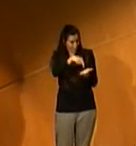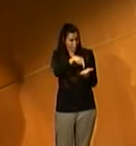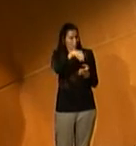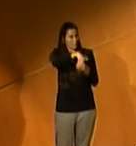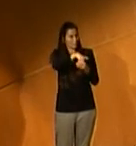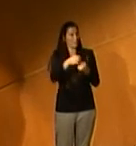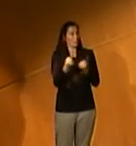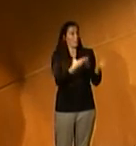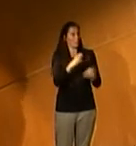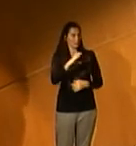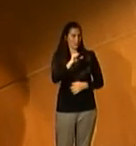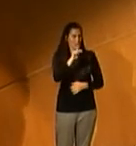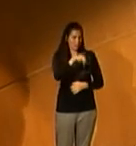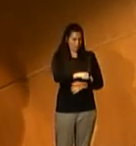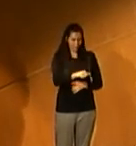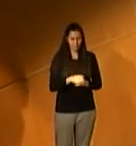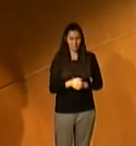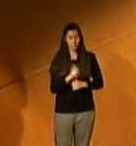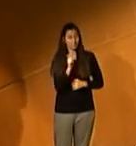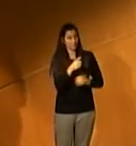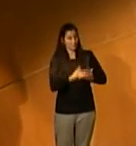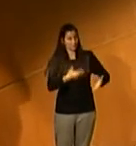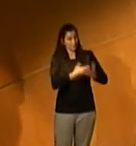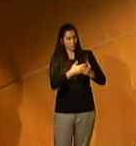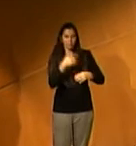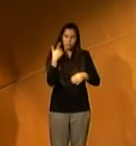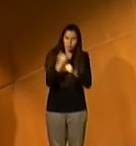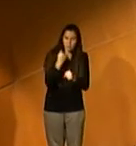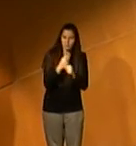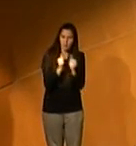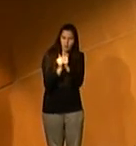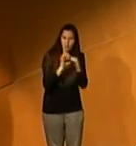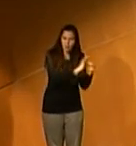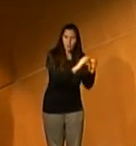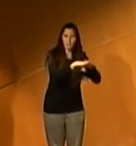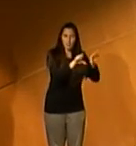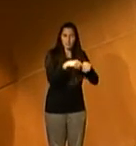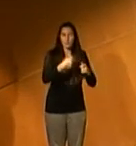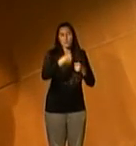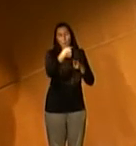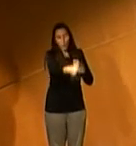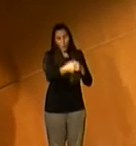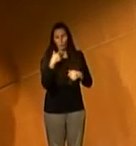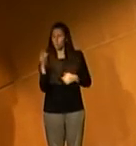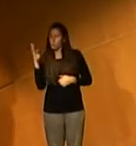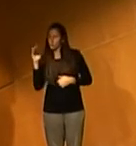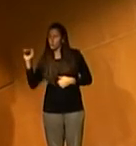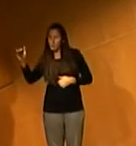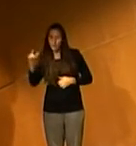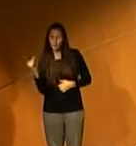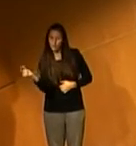travail avec la famille a été, dans cette situation, plus long et a demandé l'intervention de partenaires et notamment de l'éducation